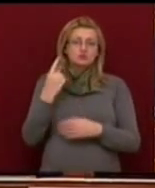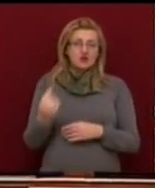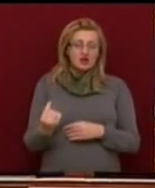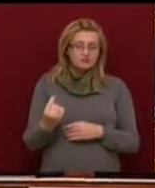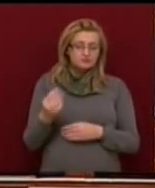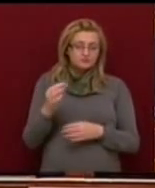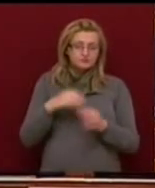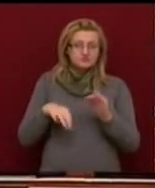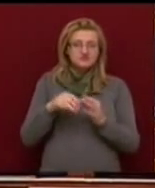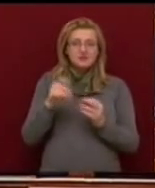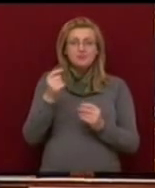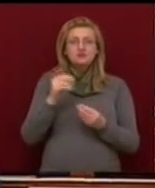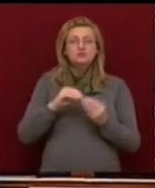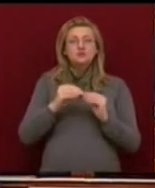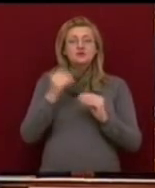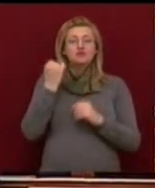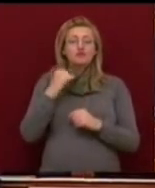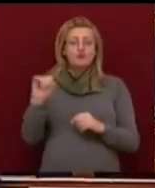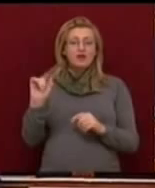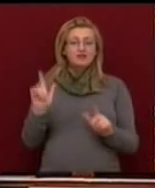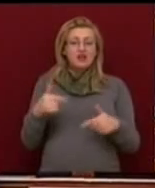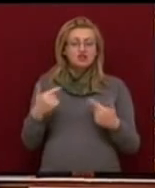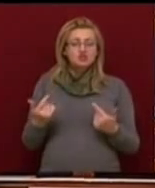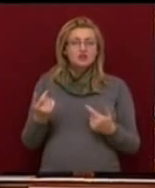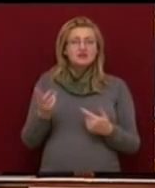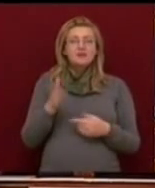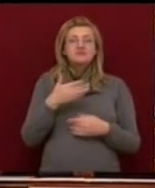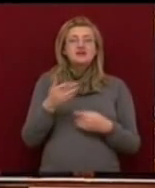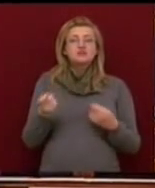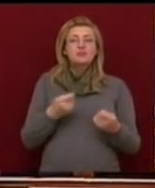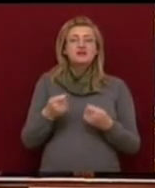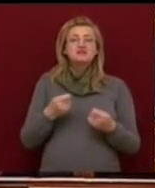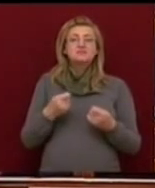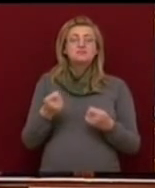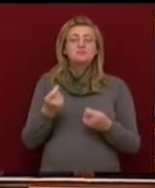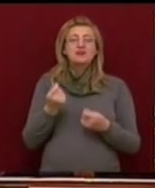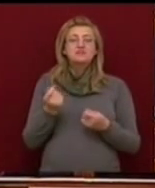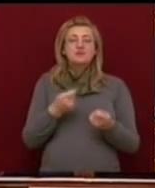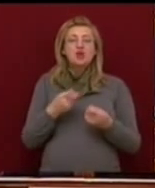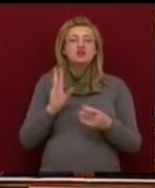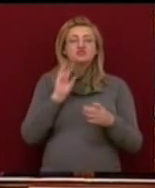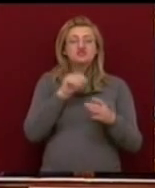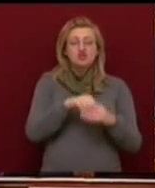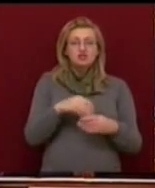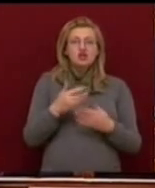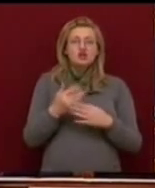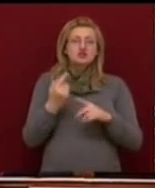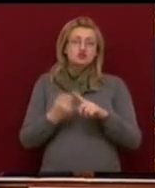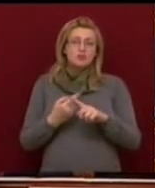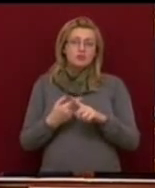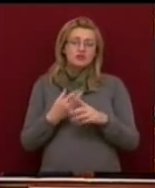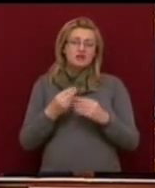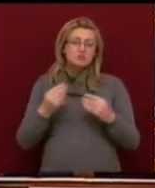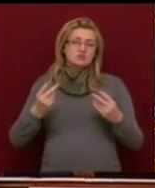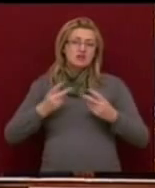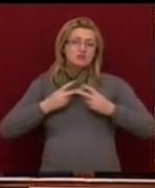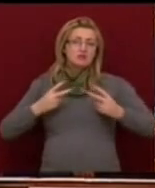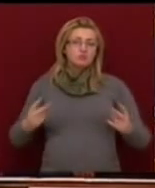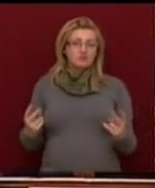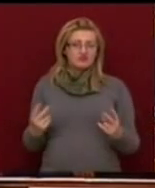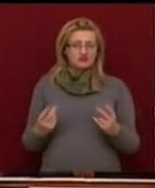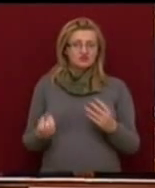ország pénzügyi függetlenségét, a nemzetközi pénzpiacokra való visszatérés és a gazdaságpolitika eszköztárának